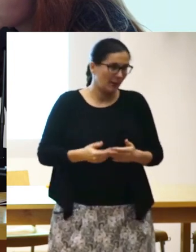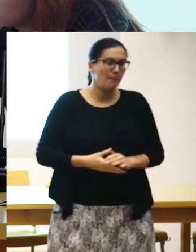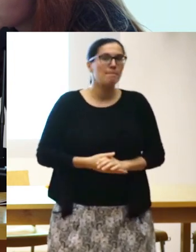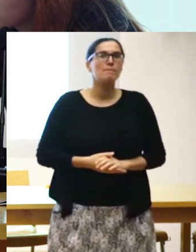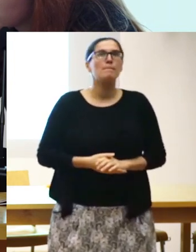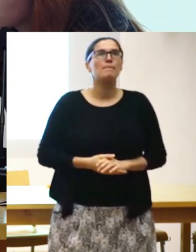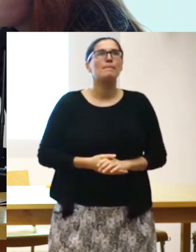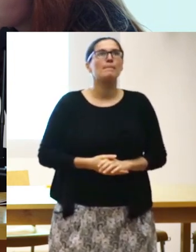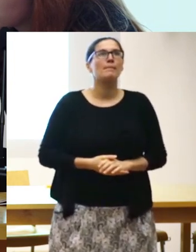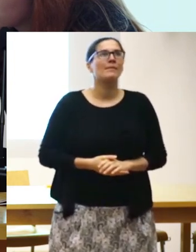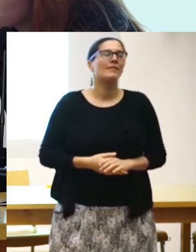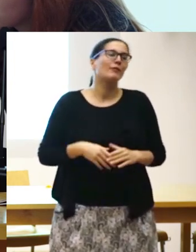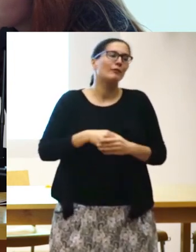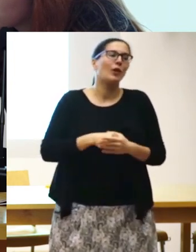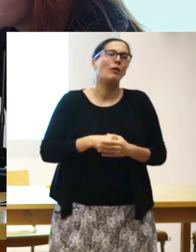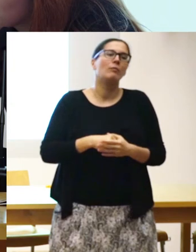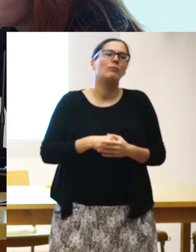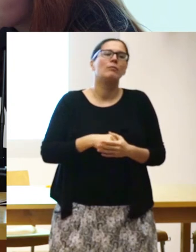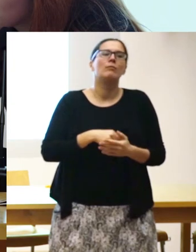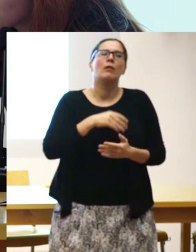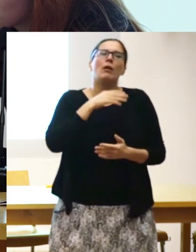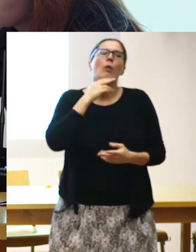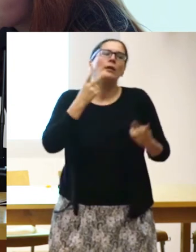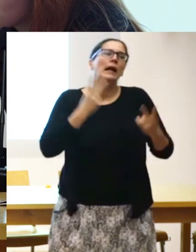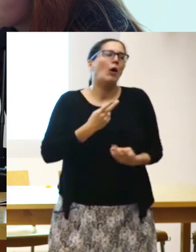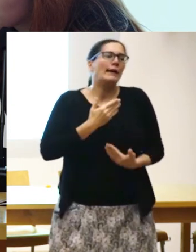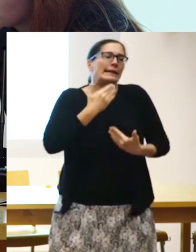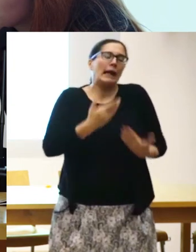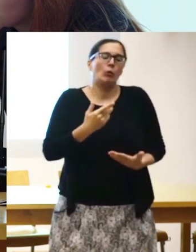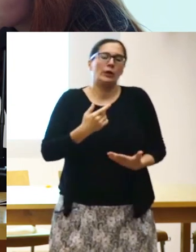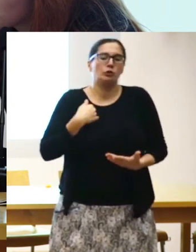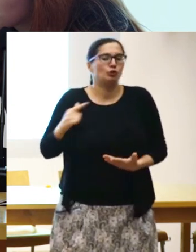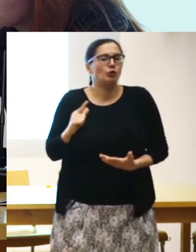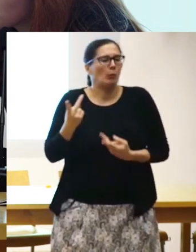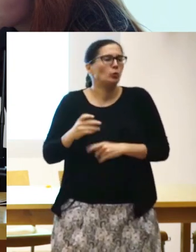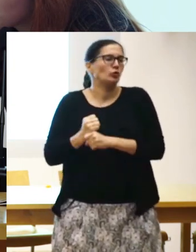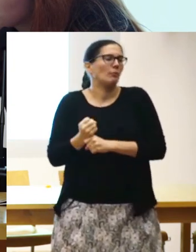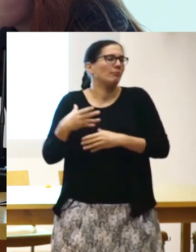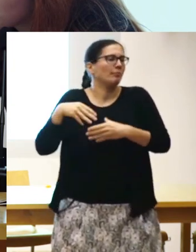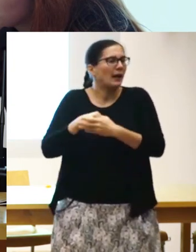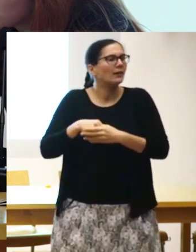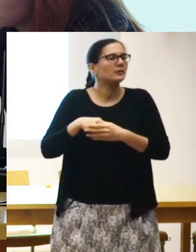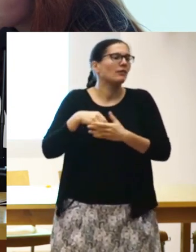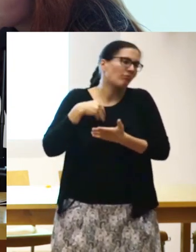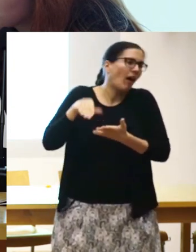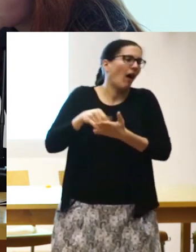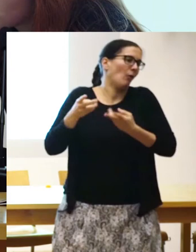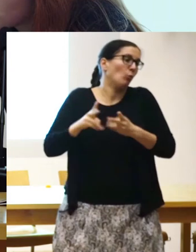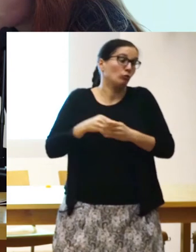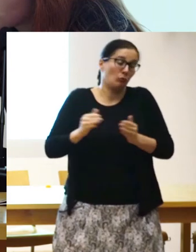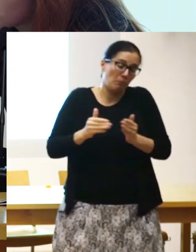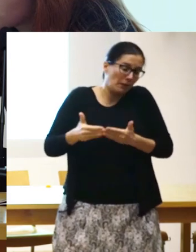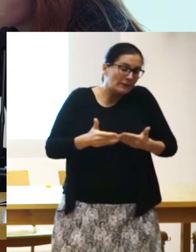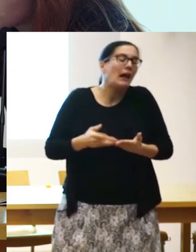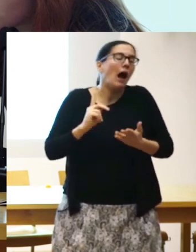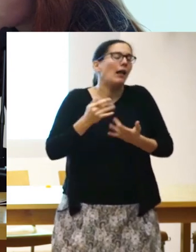jako výjimečná a já jsem za tu situaci velmi vděčná, že můžeme fungovat nadále, že v